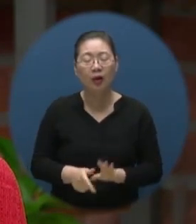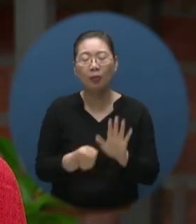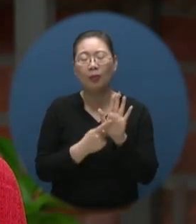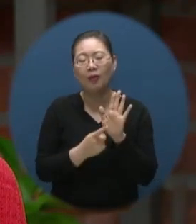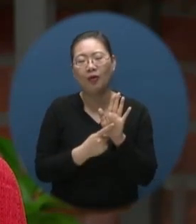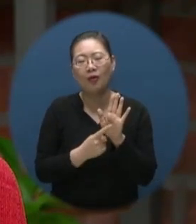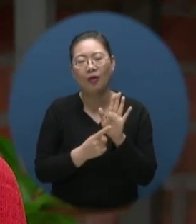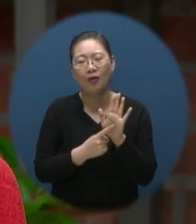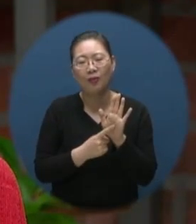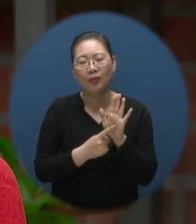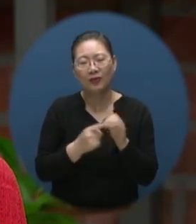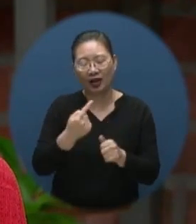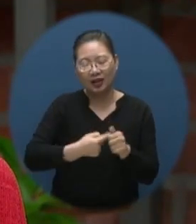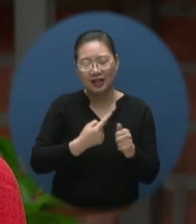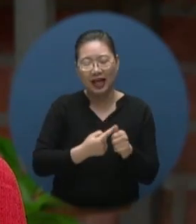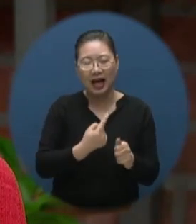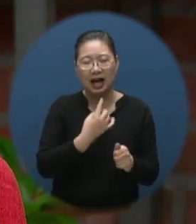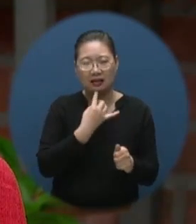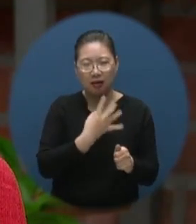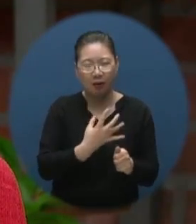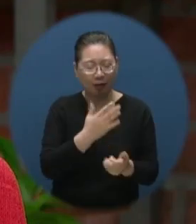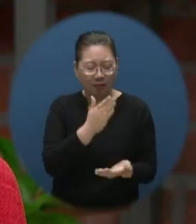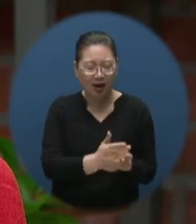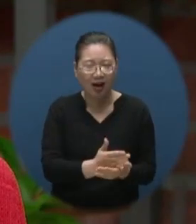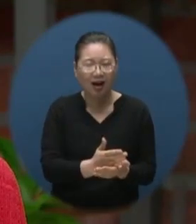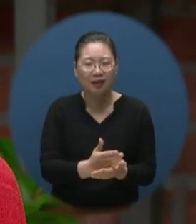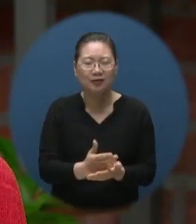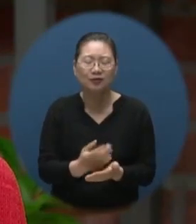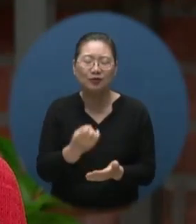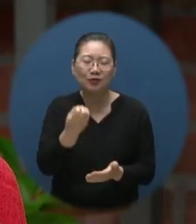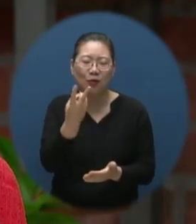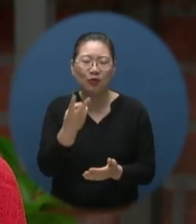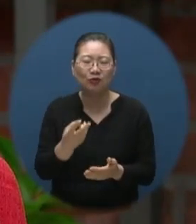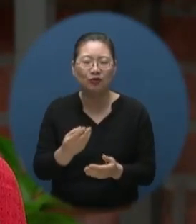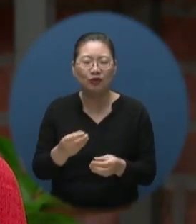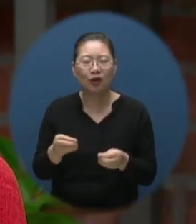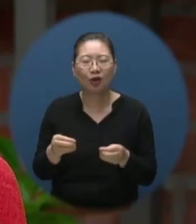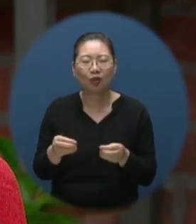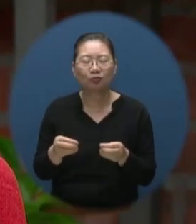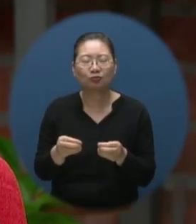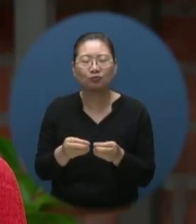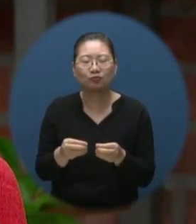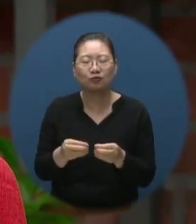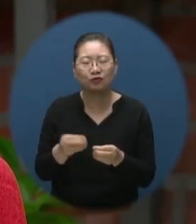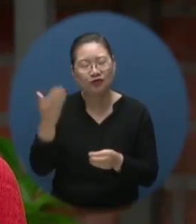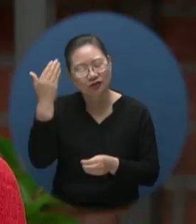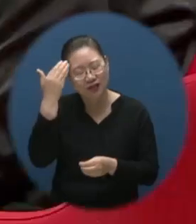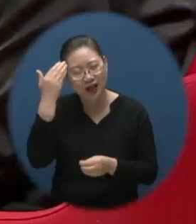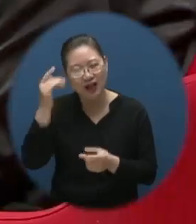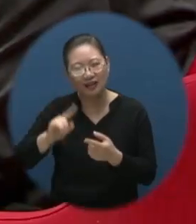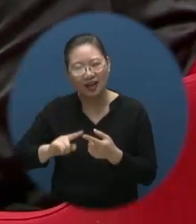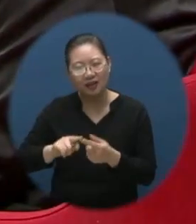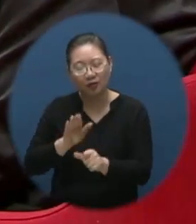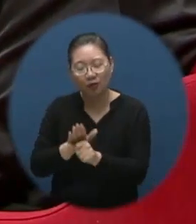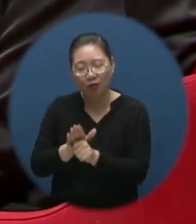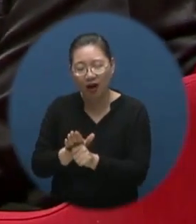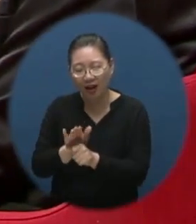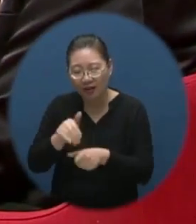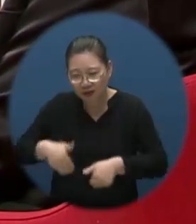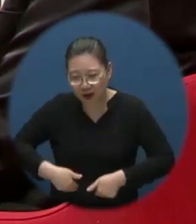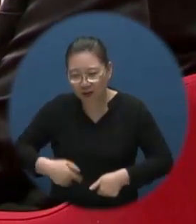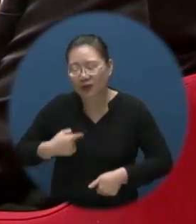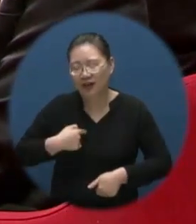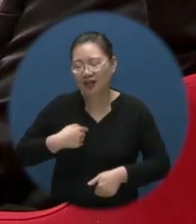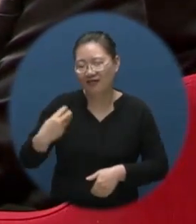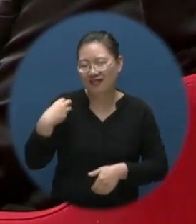표현이 이학적으로만 하시지 말고 문학적으로 해야 될 부분은 제가 네. 그들을게요. 예, 예. 제가 이제